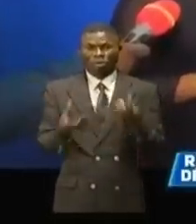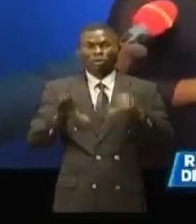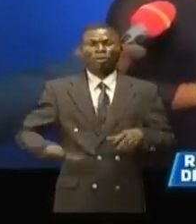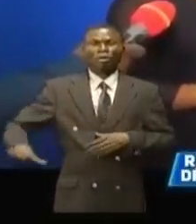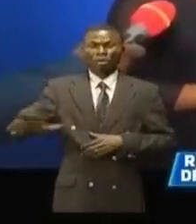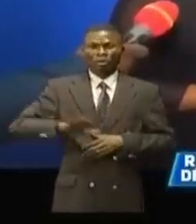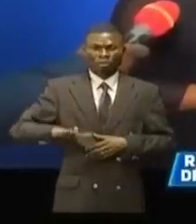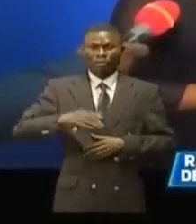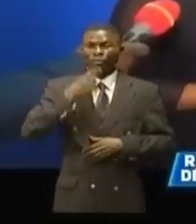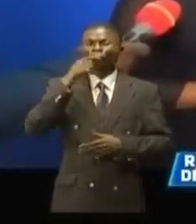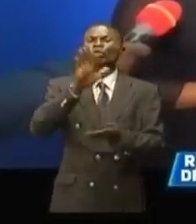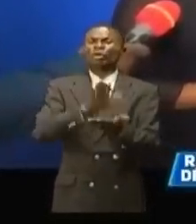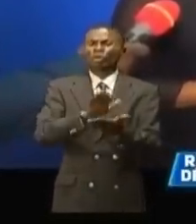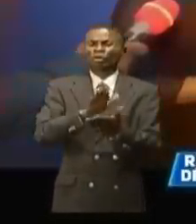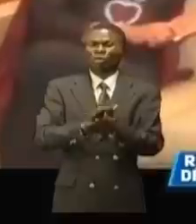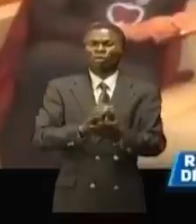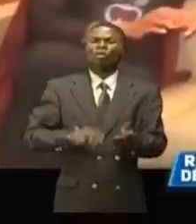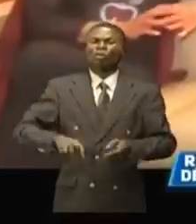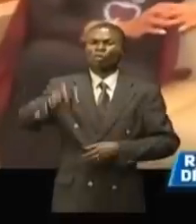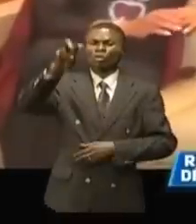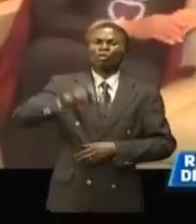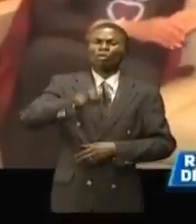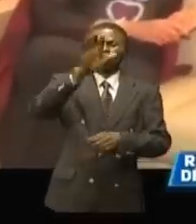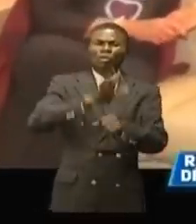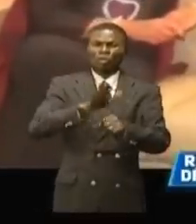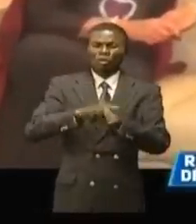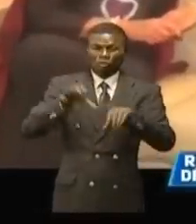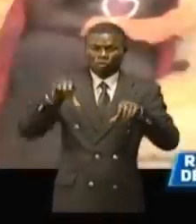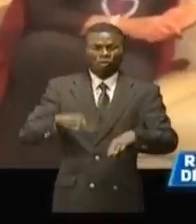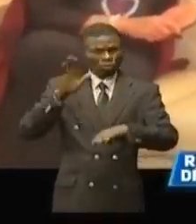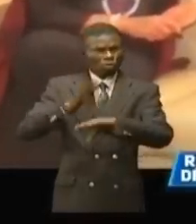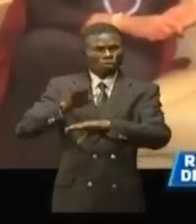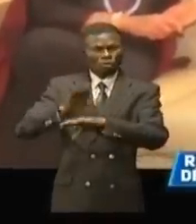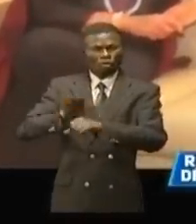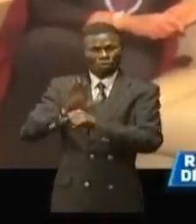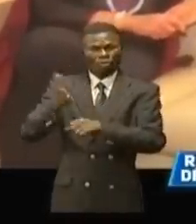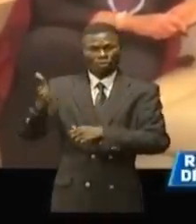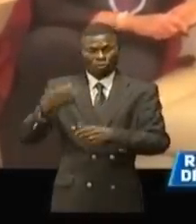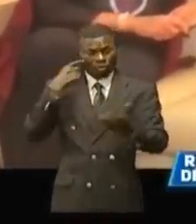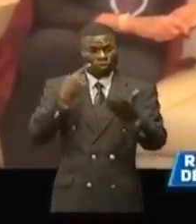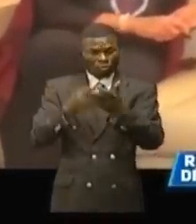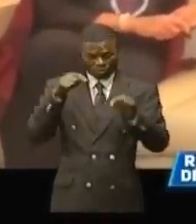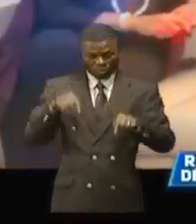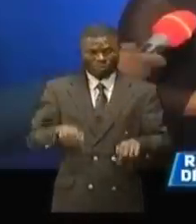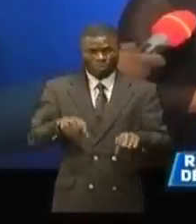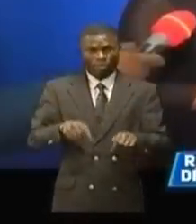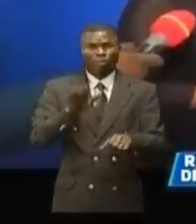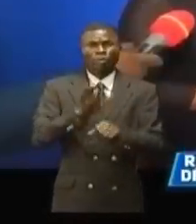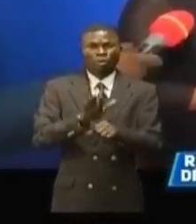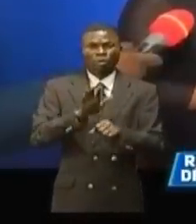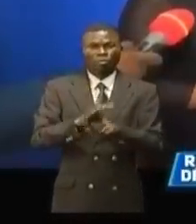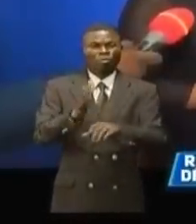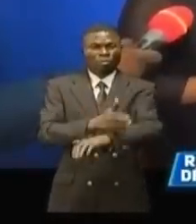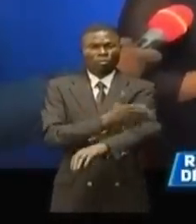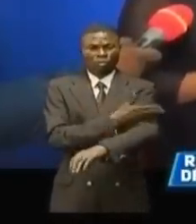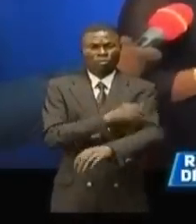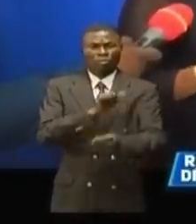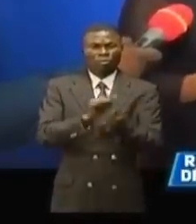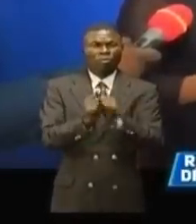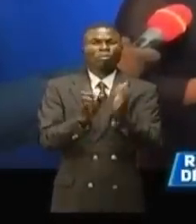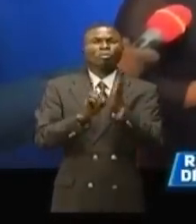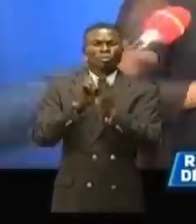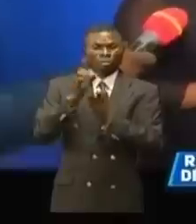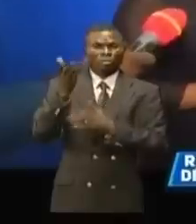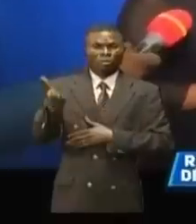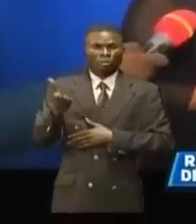pays à féliciter. J'ai voyagé plusieurs fois dans ce pays et mon constat aujourd'hui est qu'il y a beaucoup de progrès en matière de